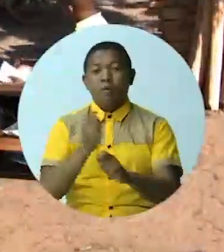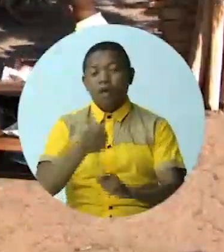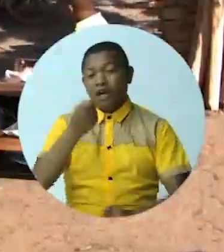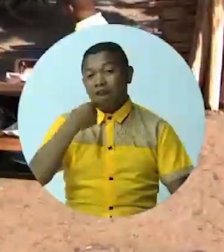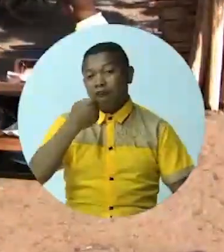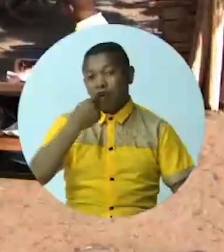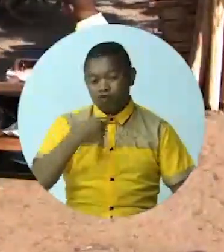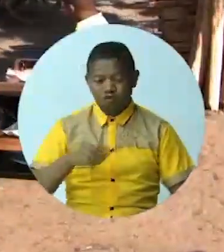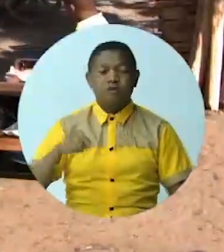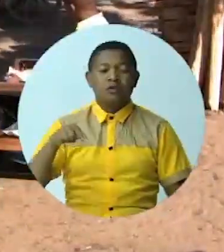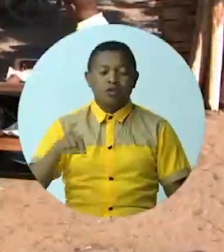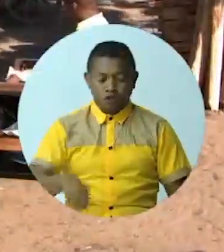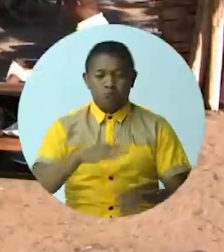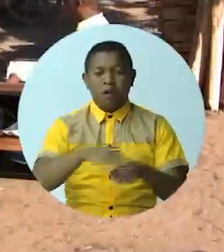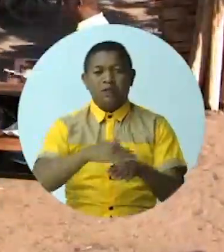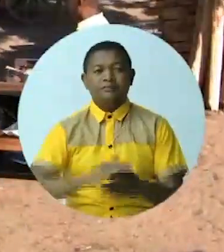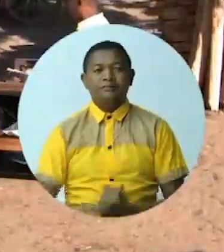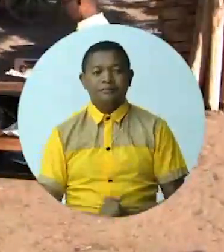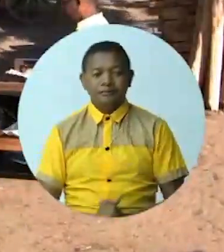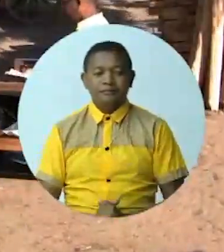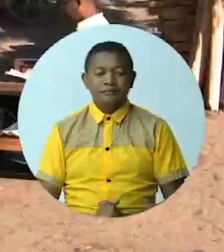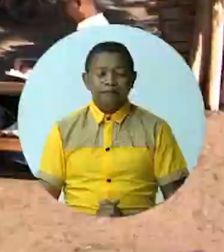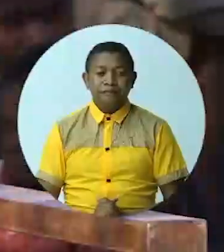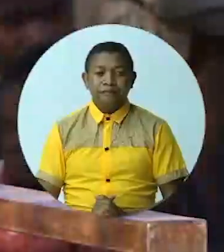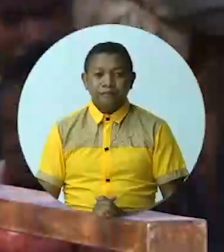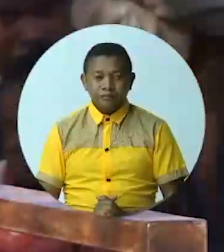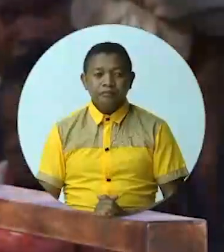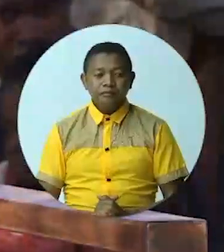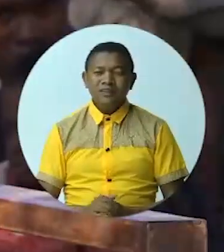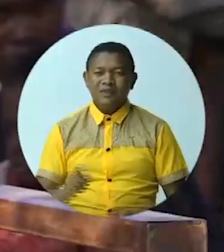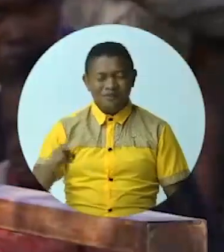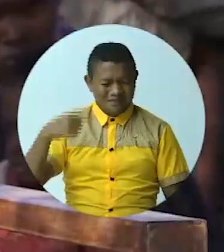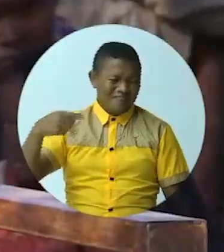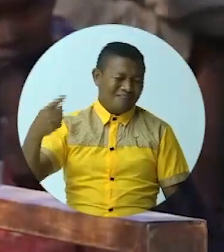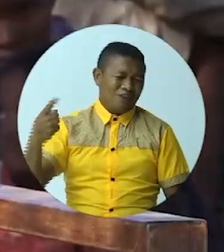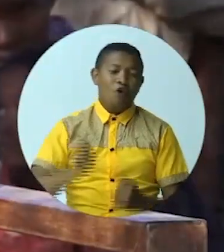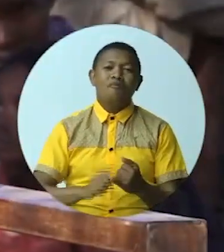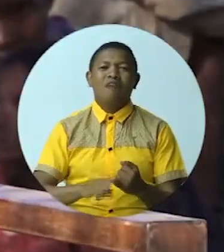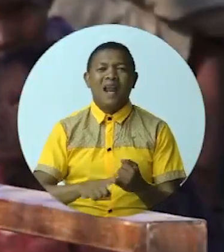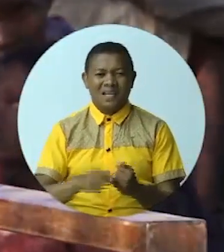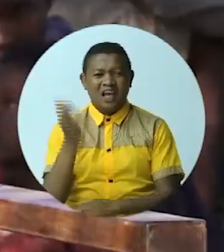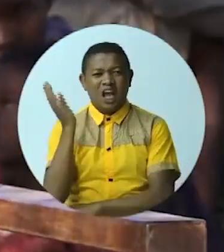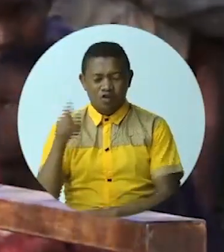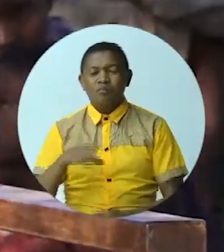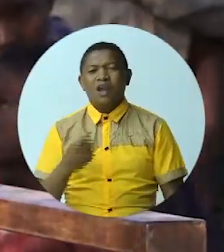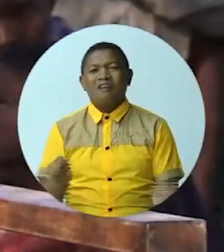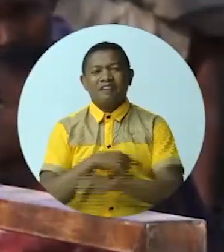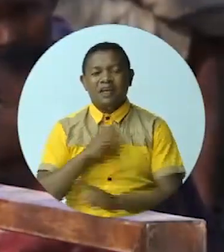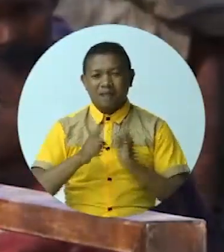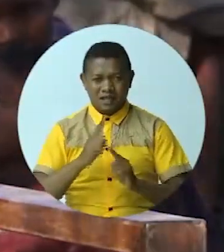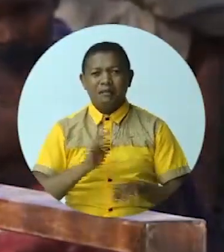eto amin'ny Republika ny Madagasikara. Ary amin'ny faran'ny fandarana moa isika mbola iresaka mikasika ny